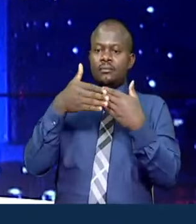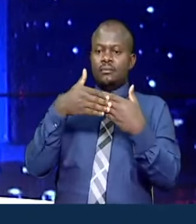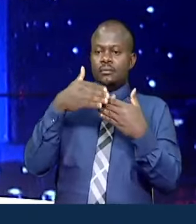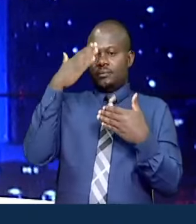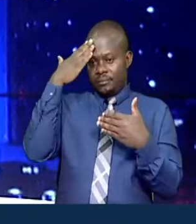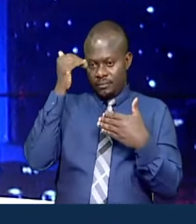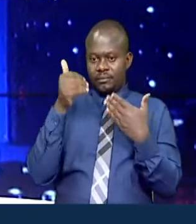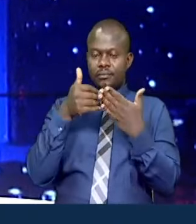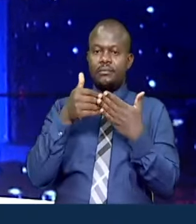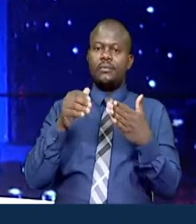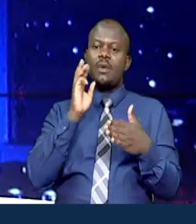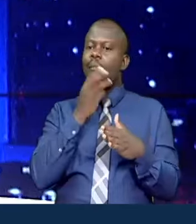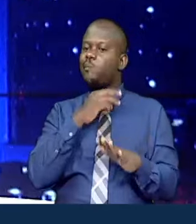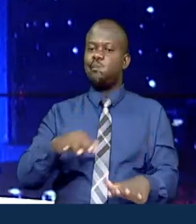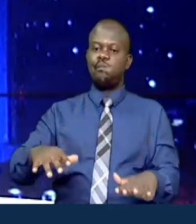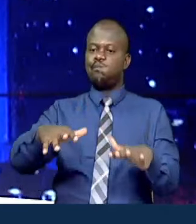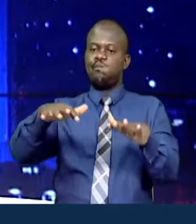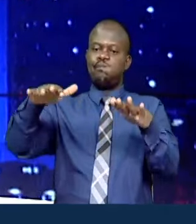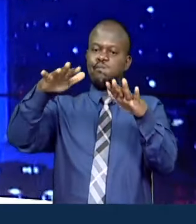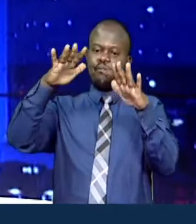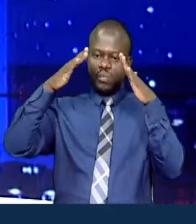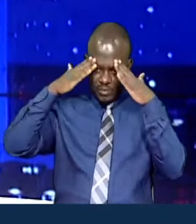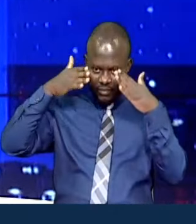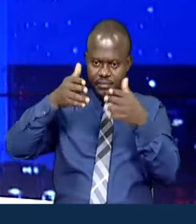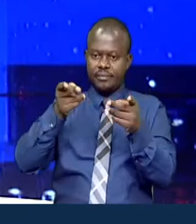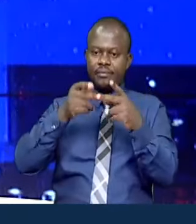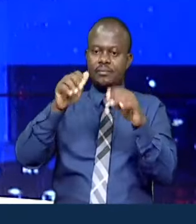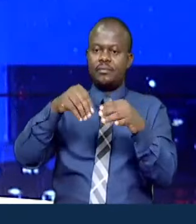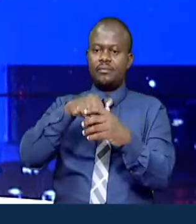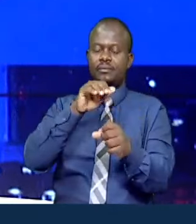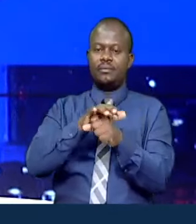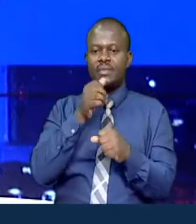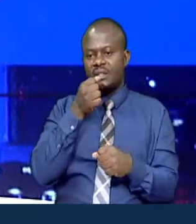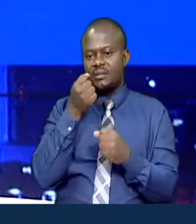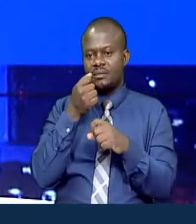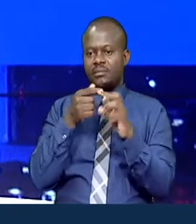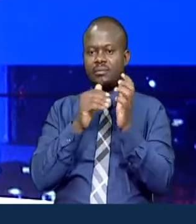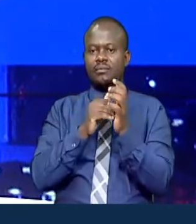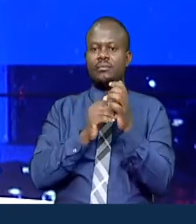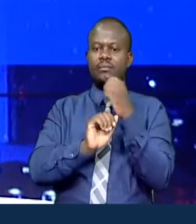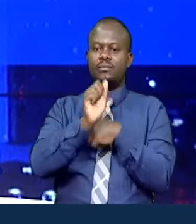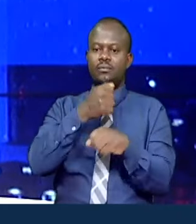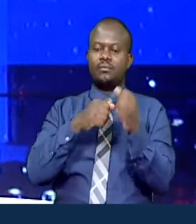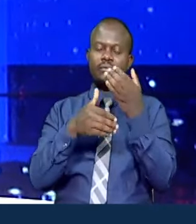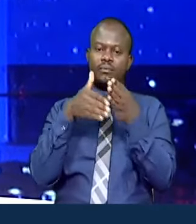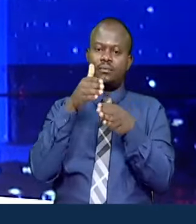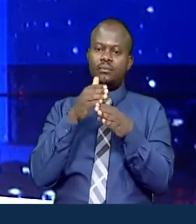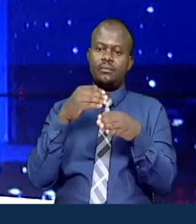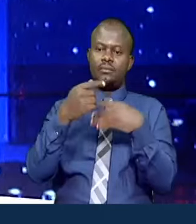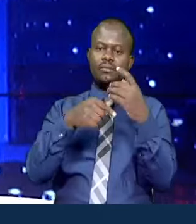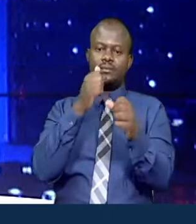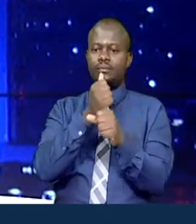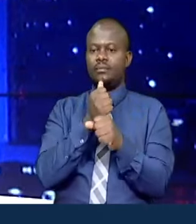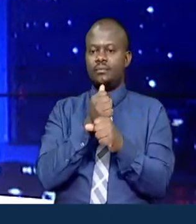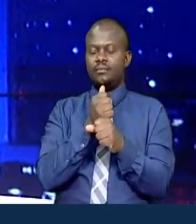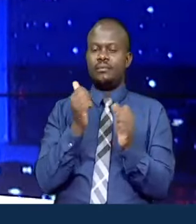imiryango kubera imyuzure yari yaribasiye ibice bihingwamo, cyane cyane ibisheke, hamwe n'imirimo yo kurusana yari iri gukorwa. Ibindi